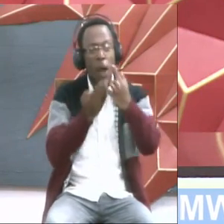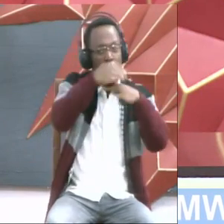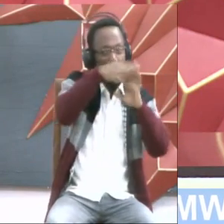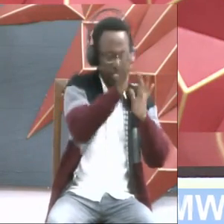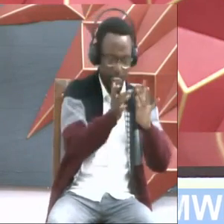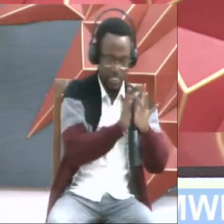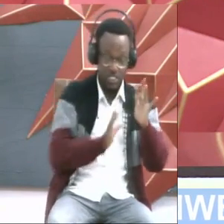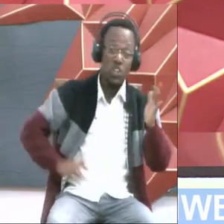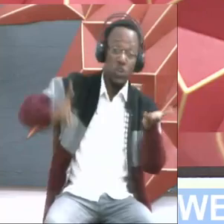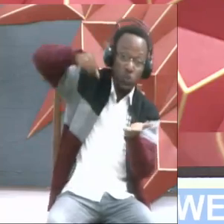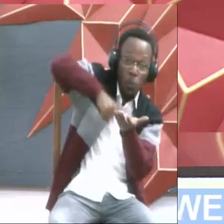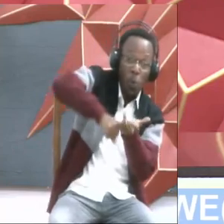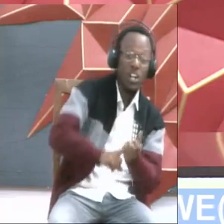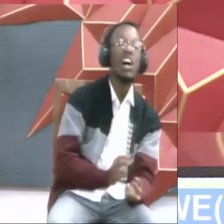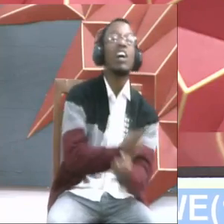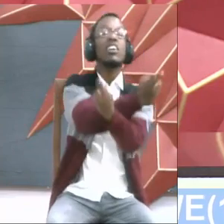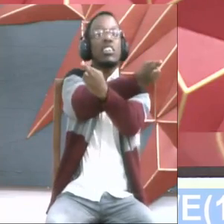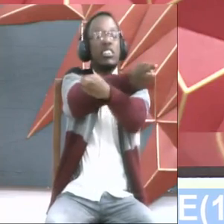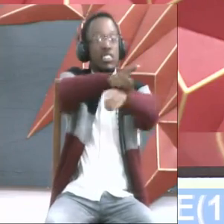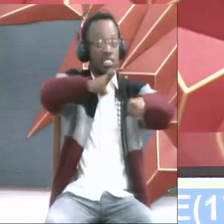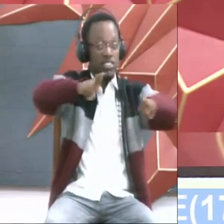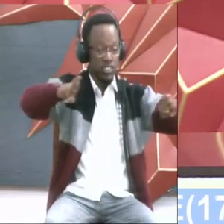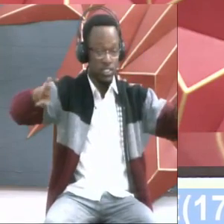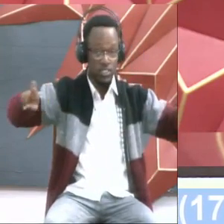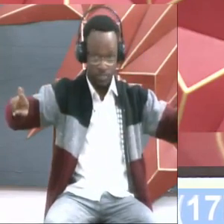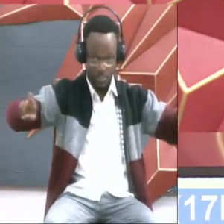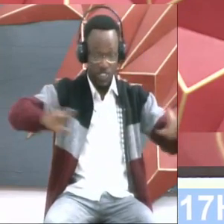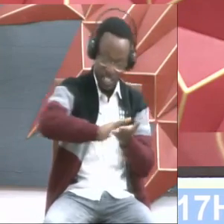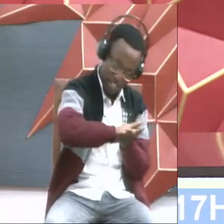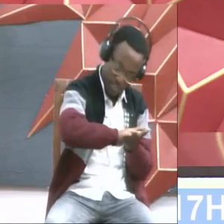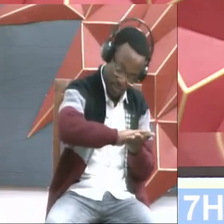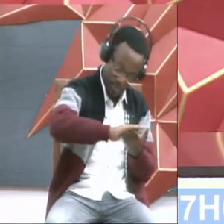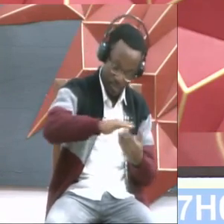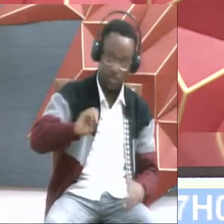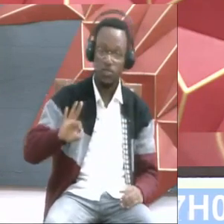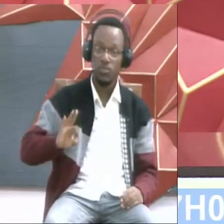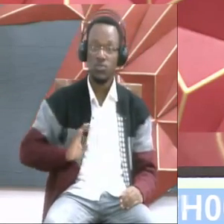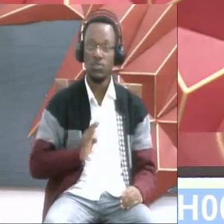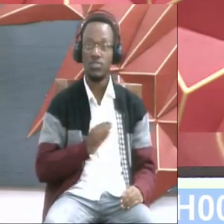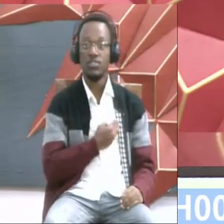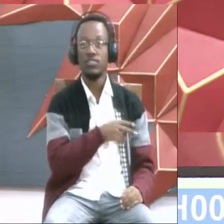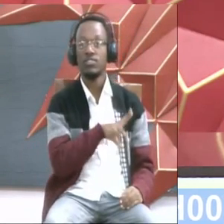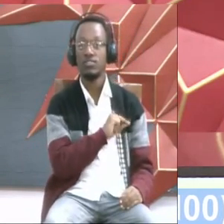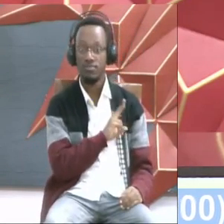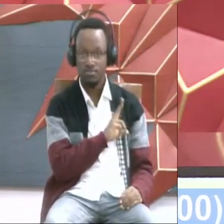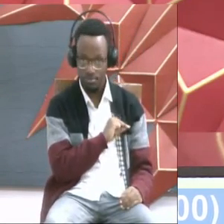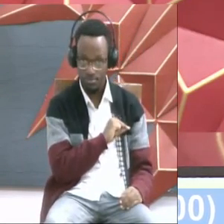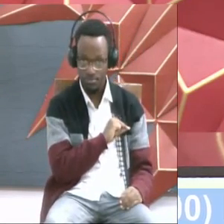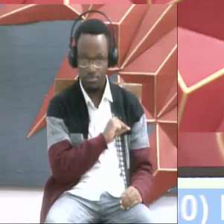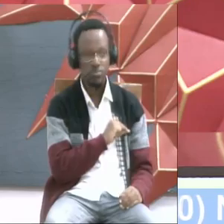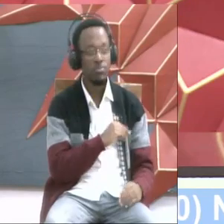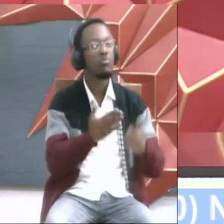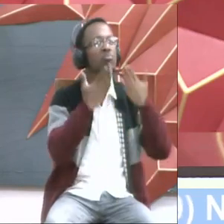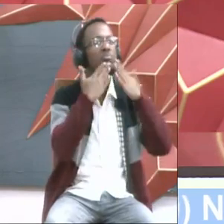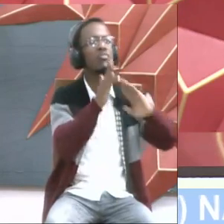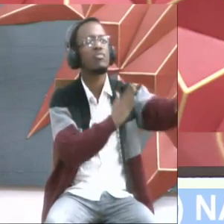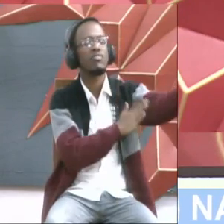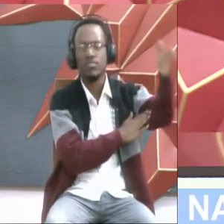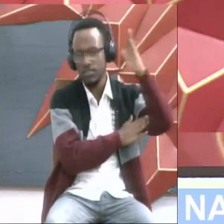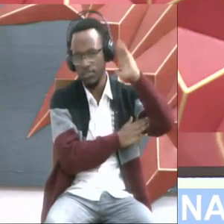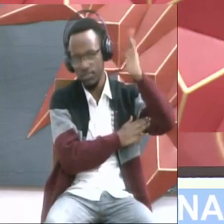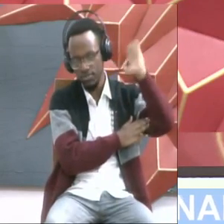ugucungu niko guharigwa ibyaha byacu amen imana yarakoze abantu